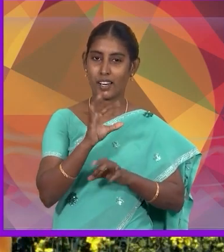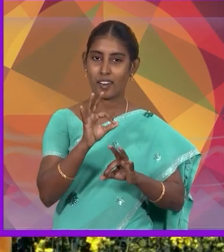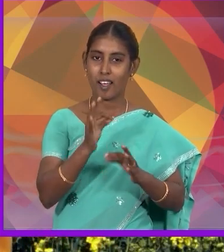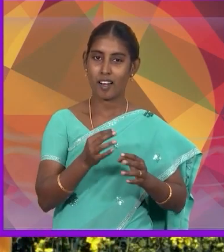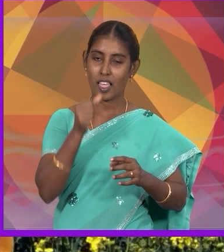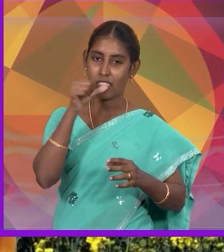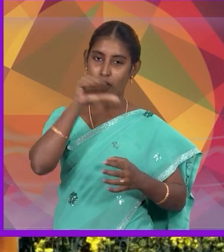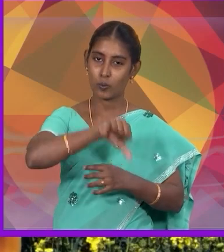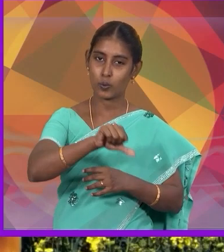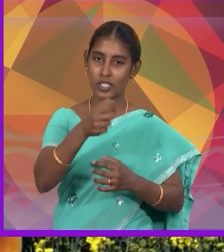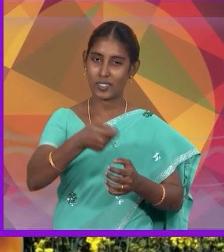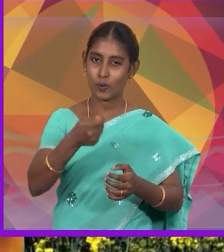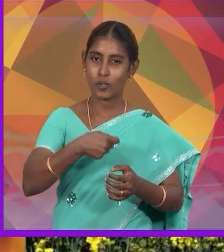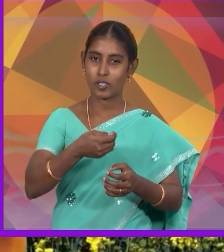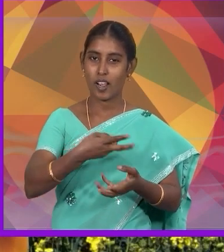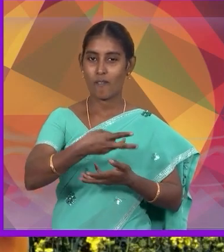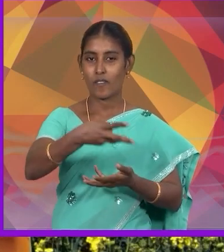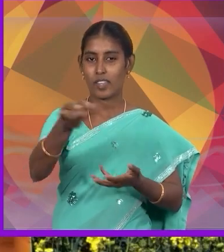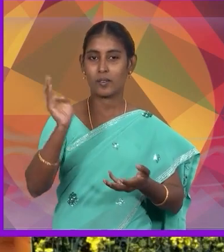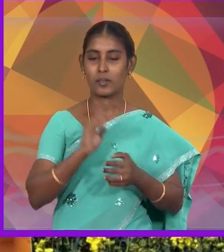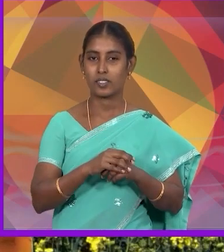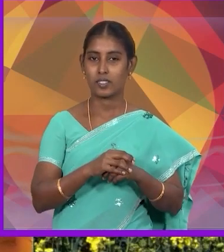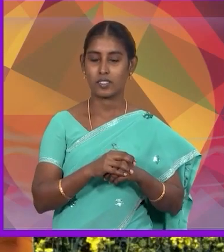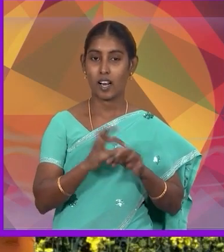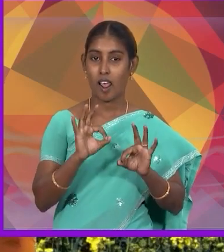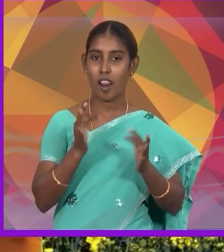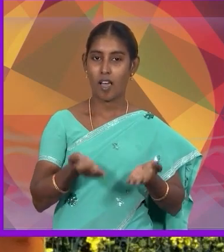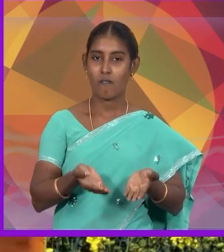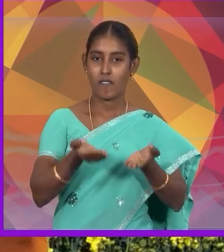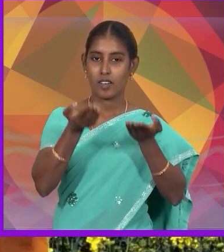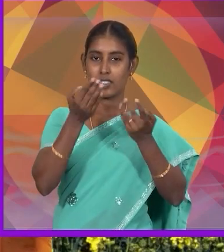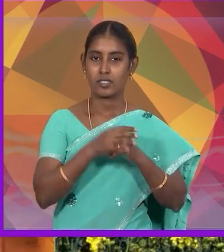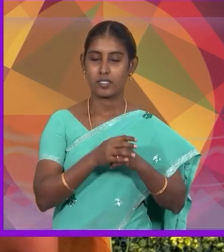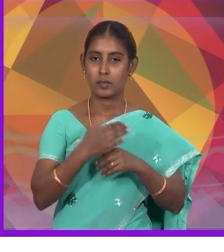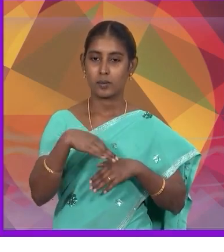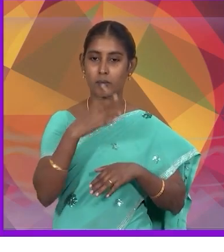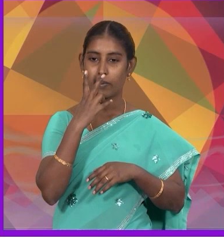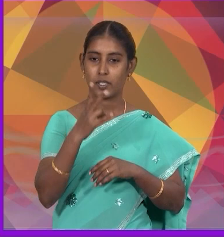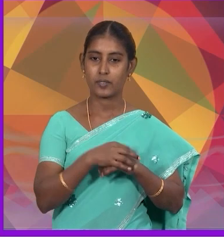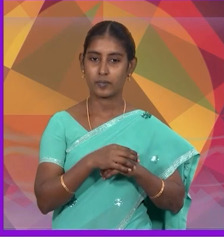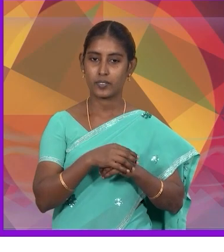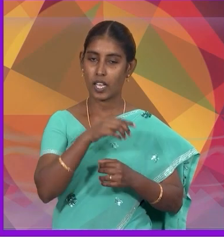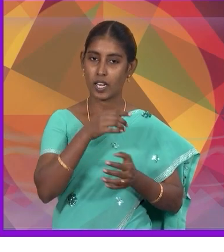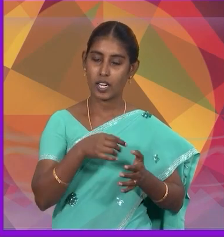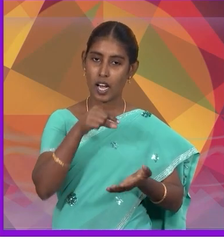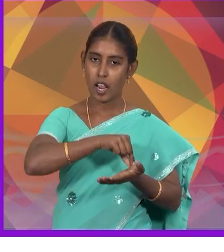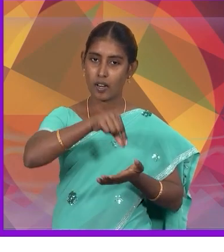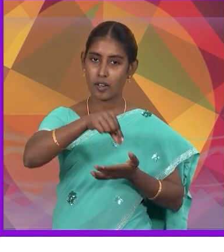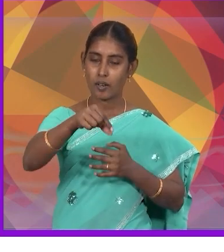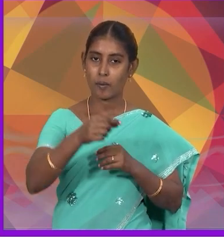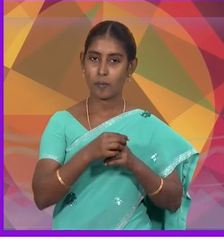தண்ணீர் பாய்ச்சணும், களை பறிக்கணும், உரம் விடணும், அதுக்கப்புறம் அது நல்லா வளர்ந்து வருங்க. நடவு நட்ட வயலில்